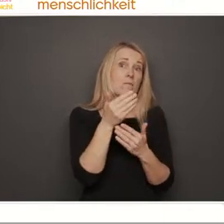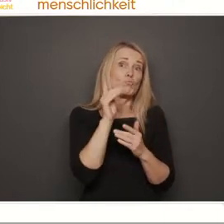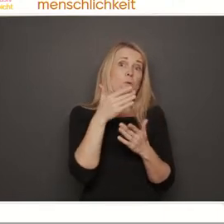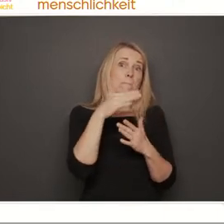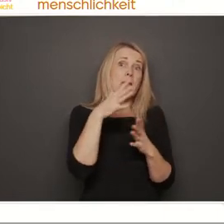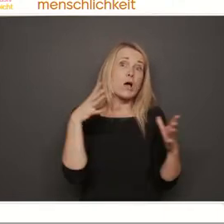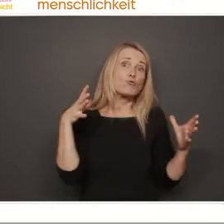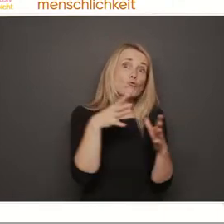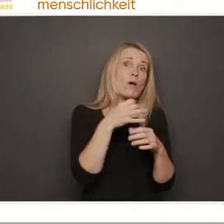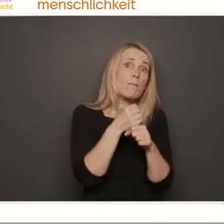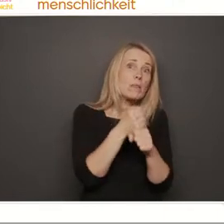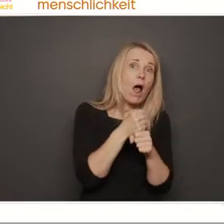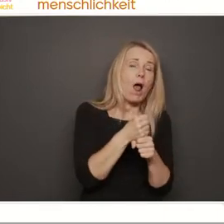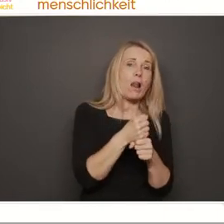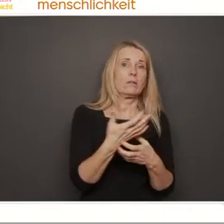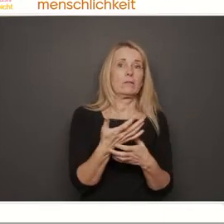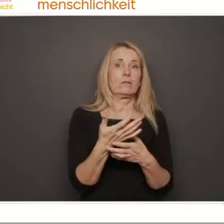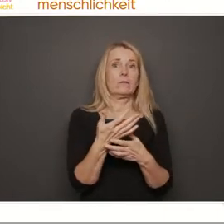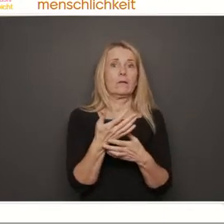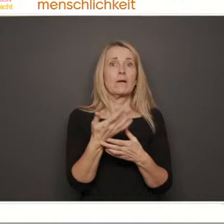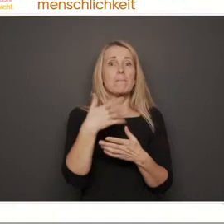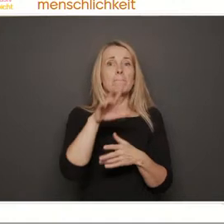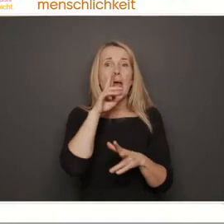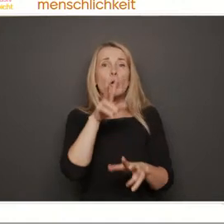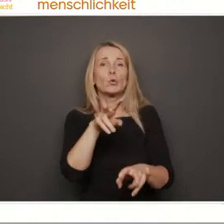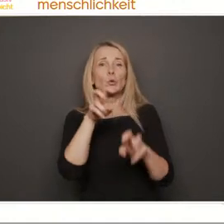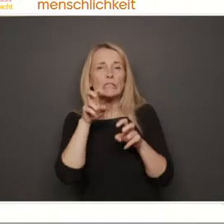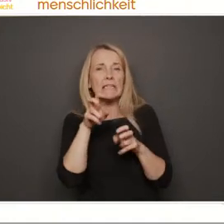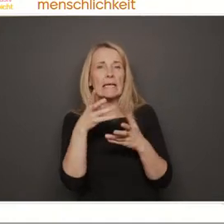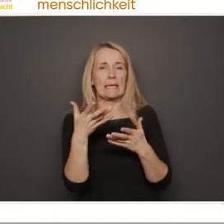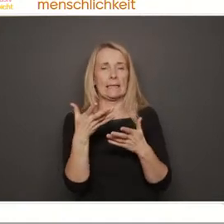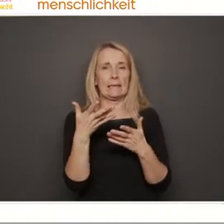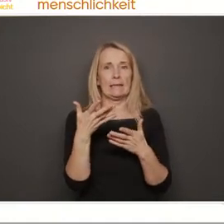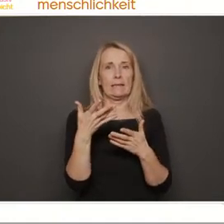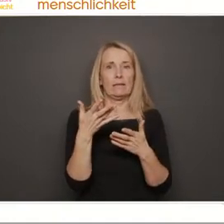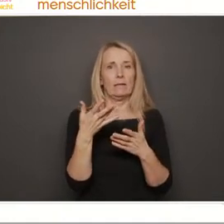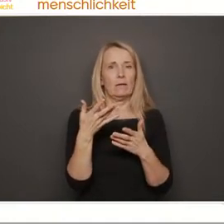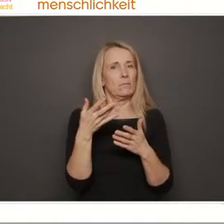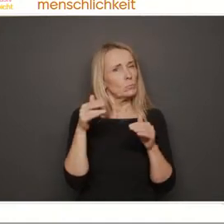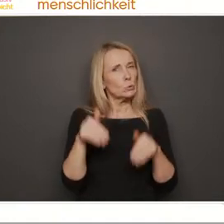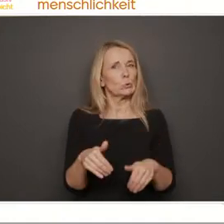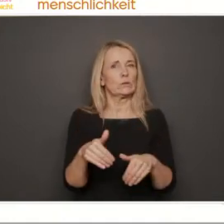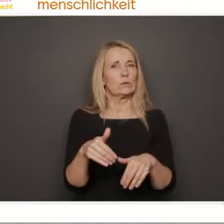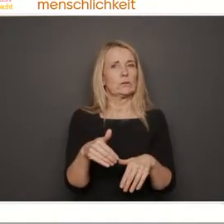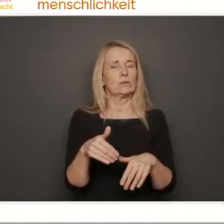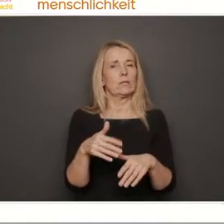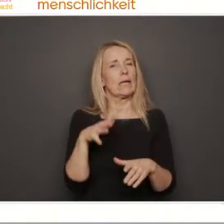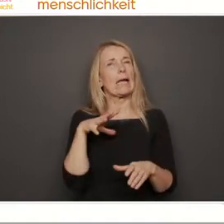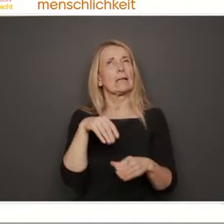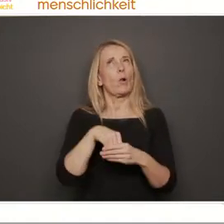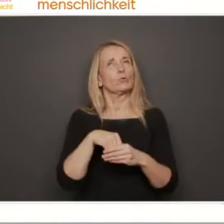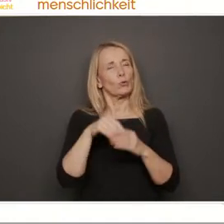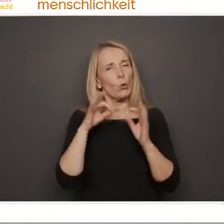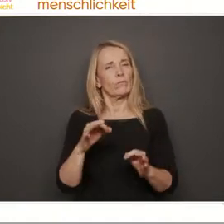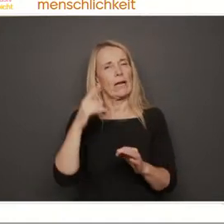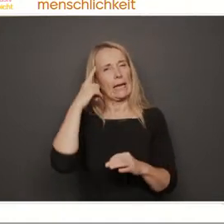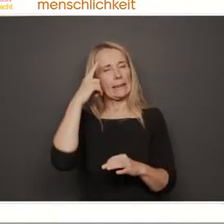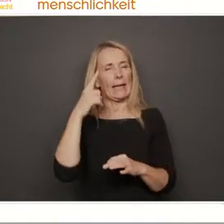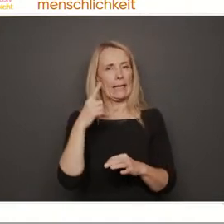Zusammenhalt braucht, dass es Rücksichtnahme fordert, Inklusion zu leben.